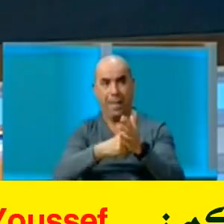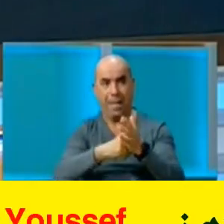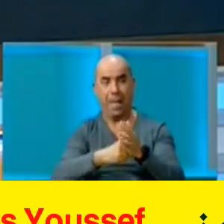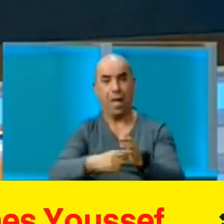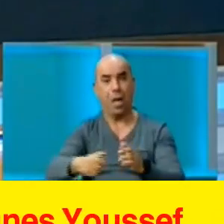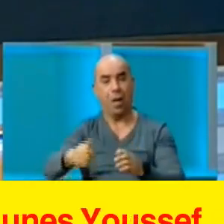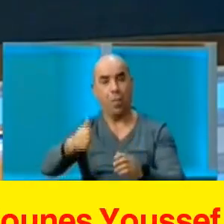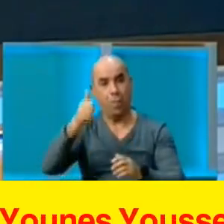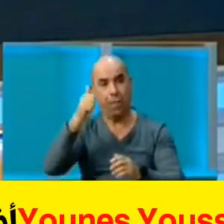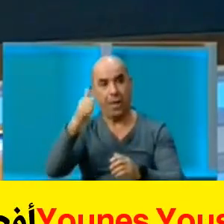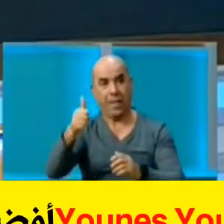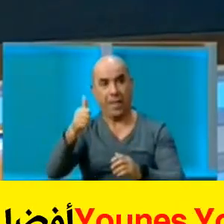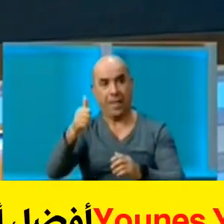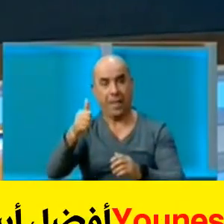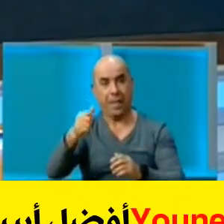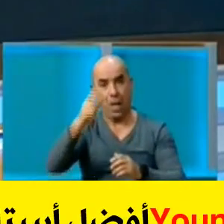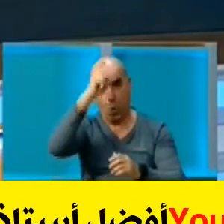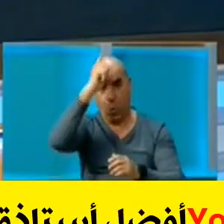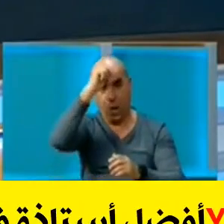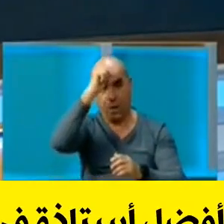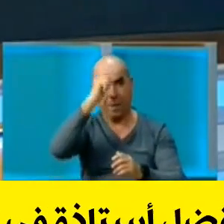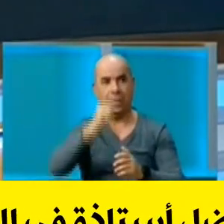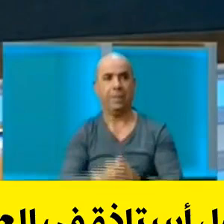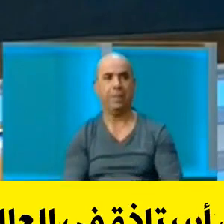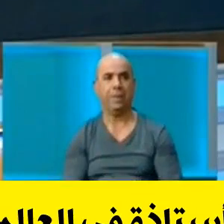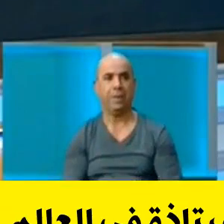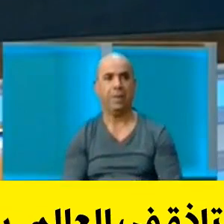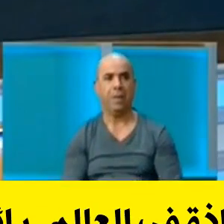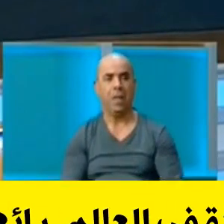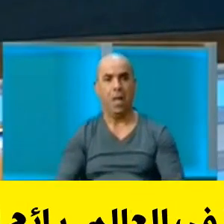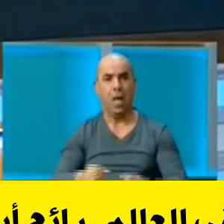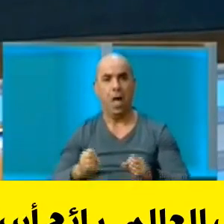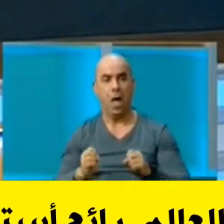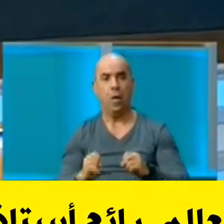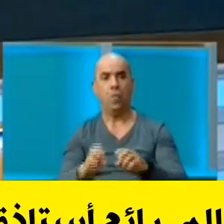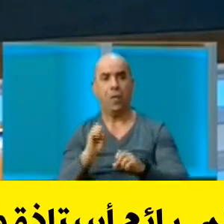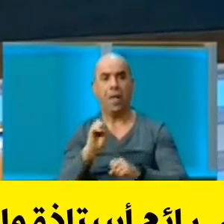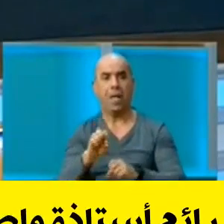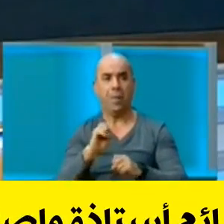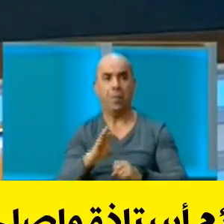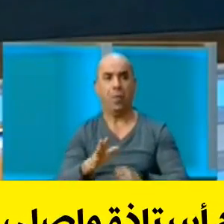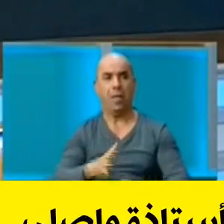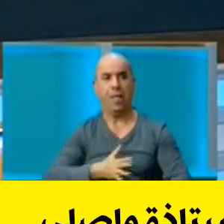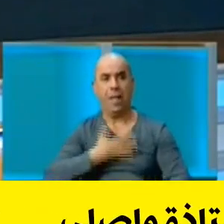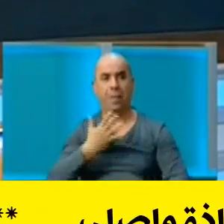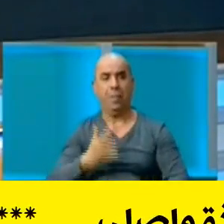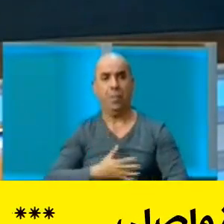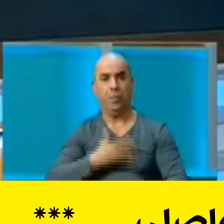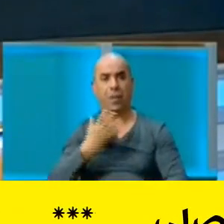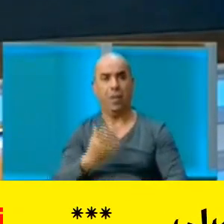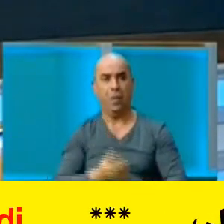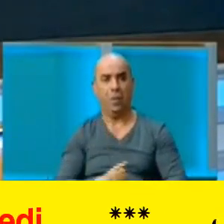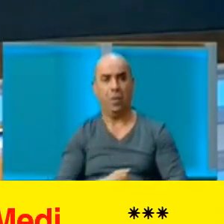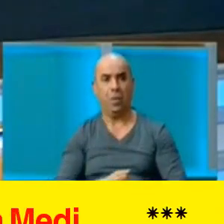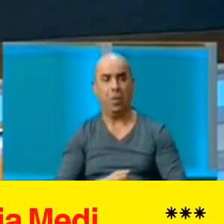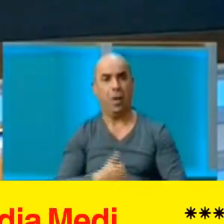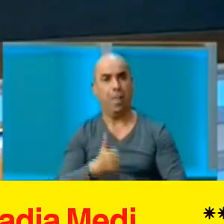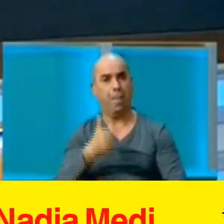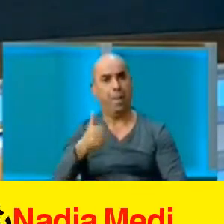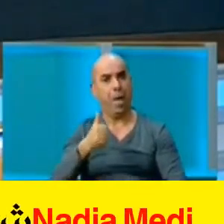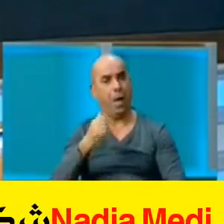للمفرد المذكر. لاحظوا الجملة: المدرب الذي تفضله رائع تدريبه.